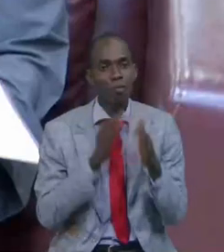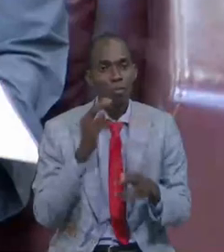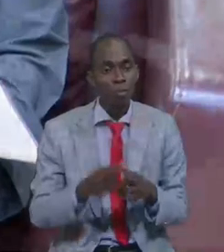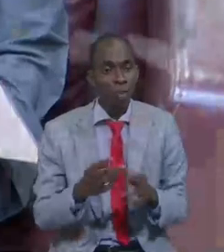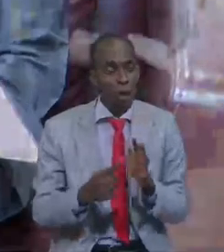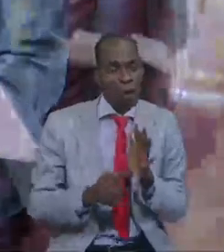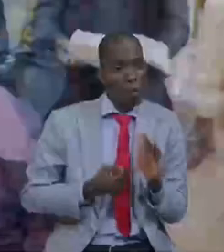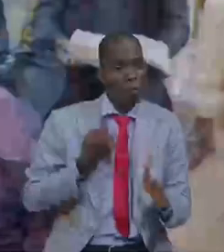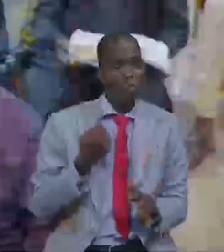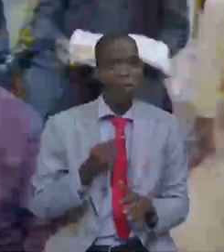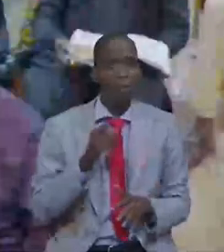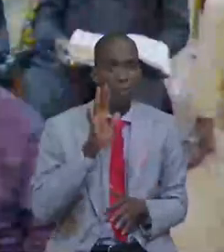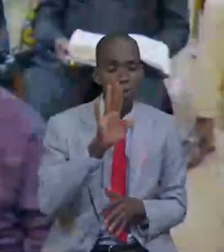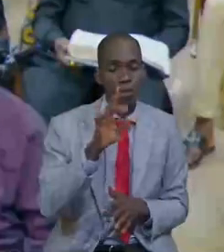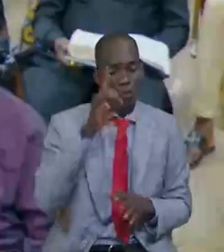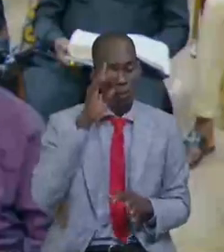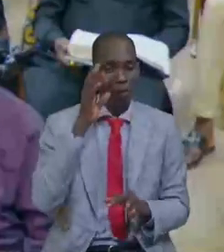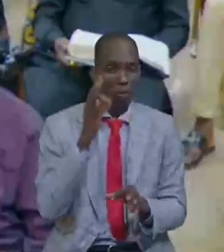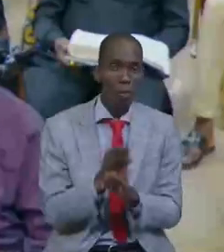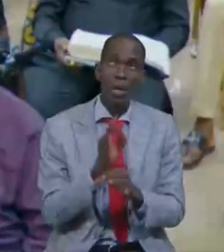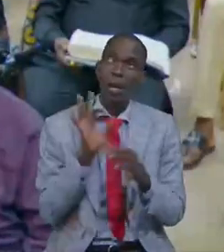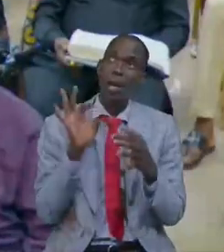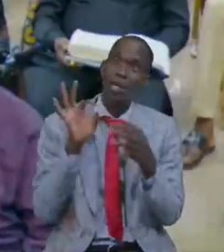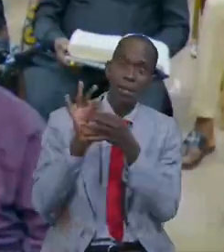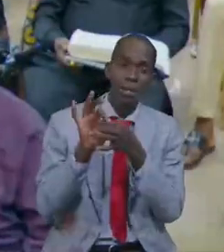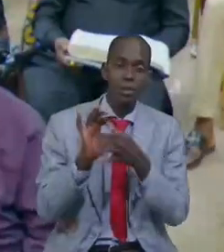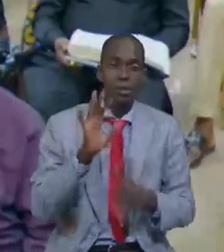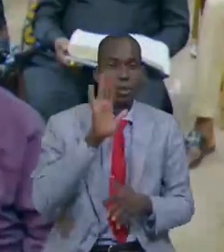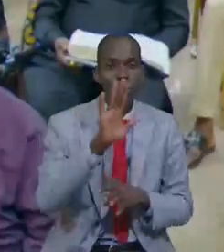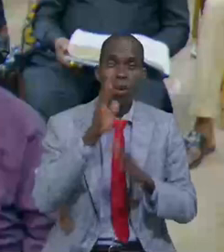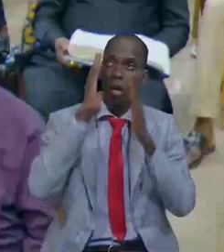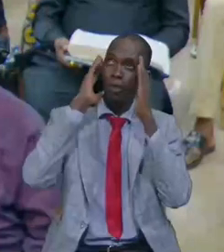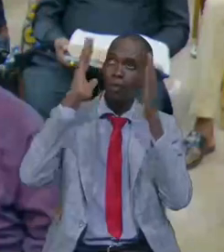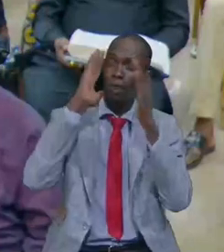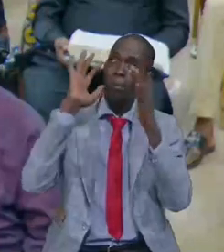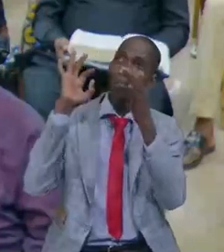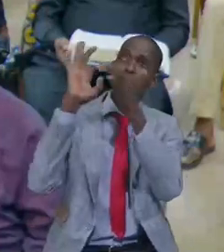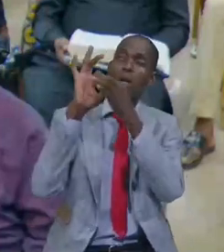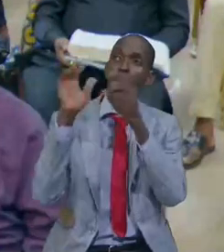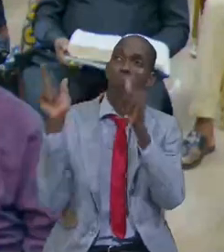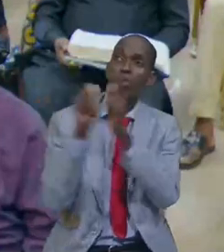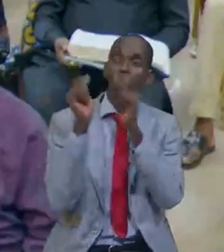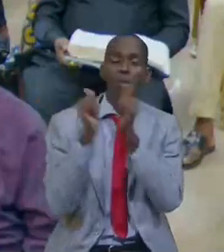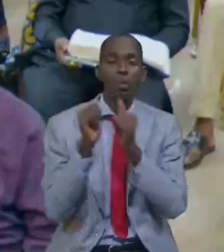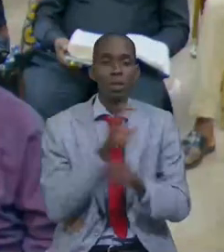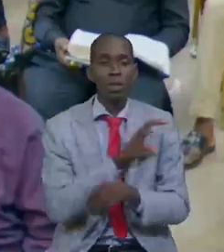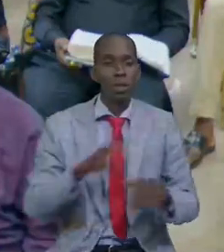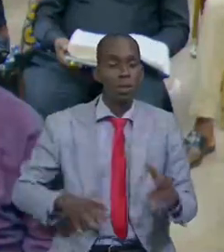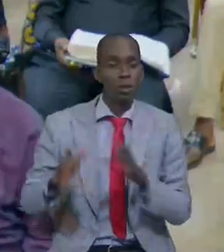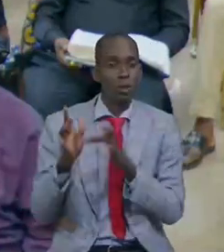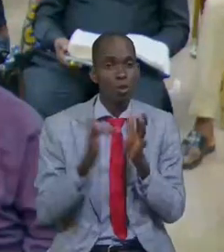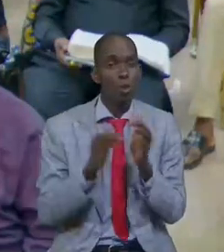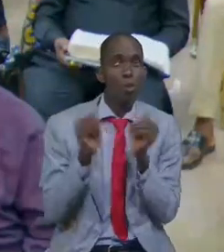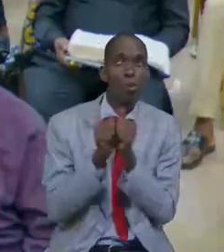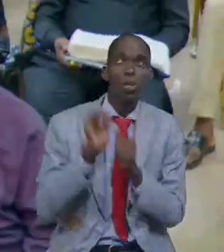foi regarde et que ta foi attire l'attention et le sacrifice qu'il a fait pour toi,